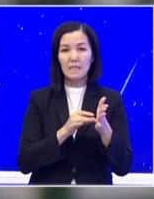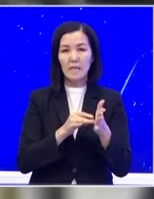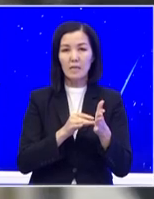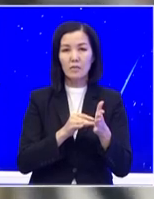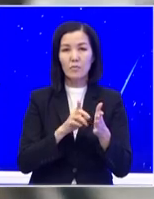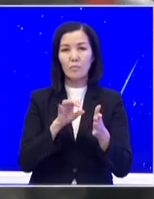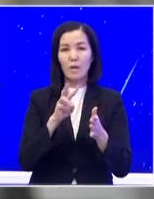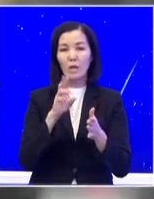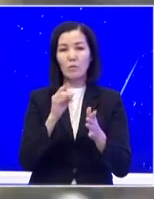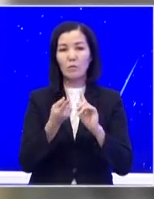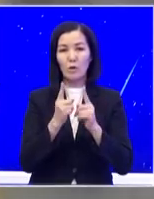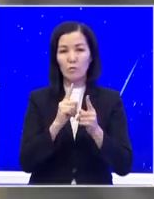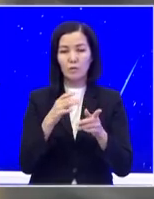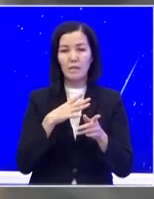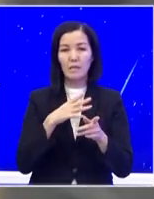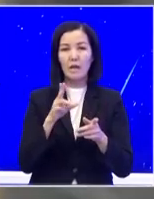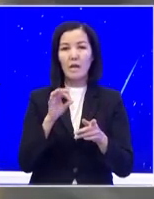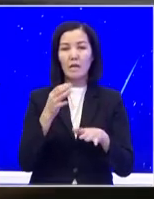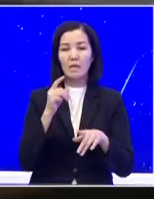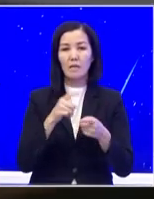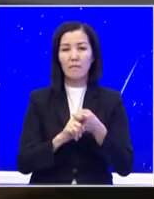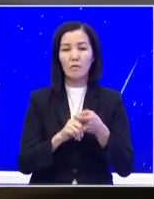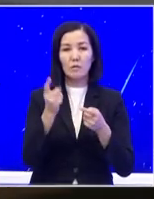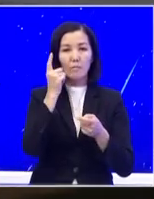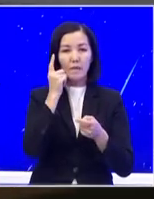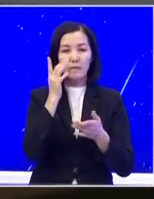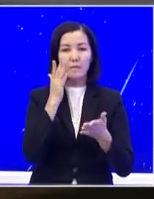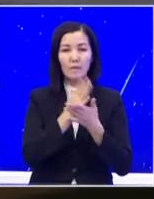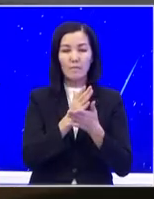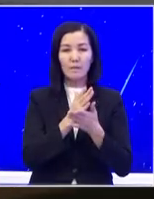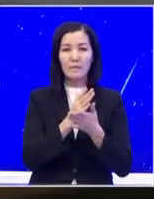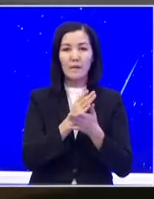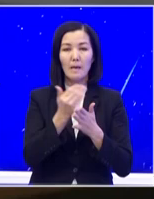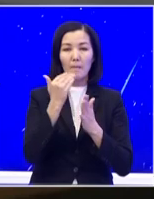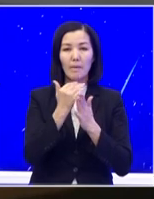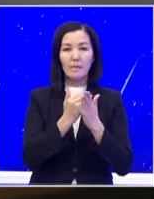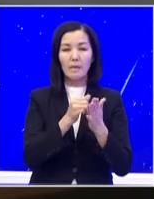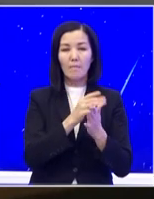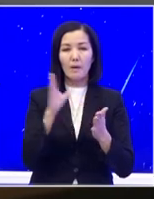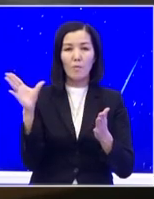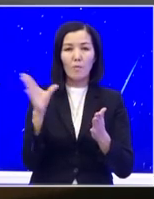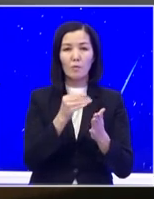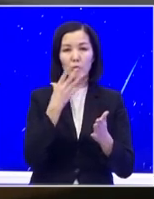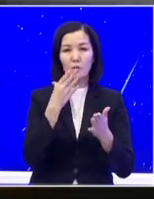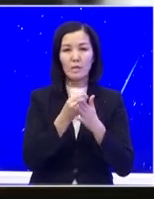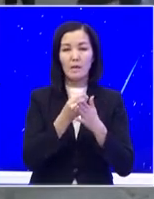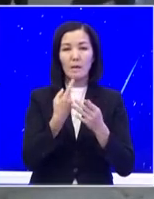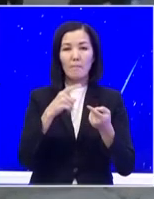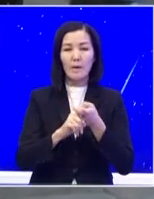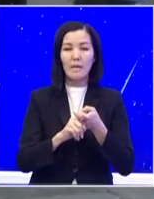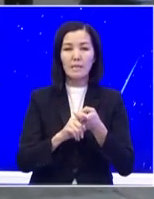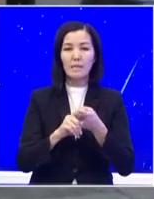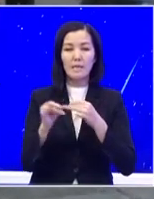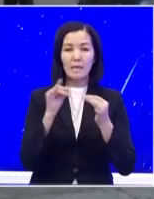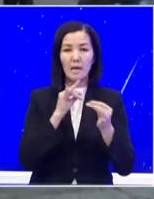Bluetooth кодтары алмасады. Егер коронавирус смартфон иелерінің бірінде табылса, бағдарлама өзінің барлық соңғы байланыстары туралы